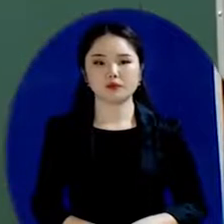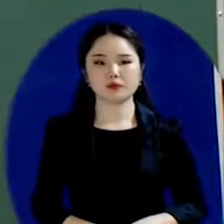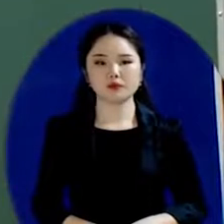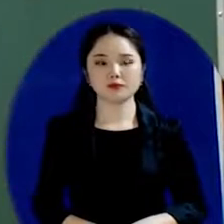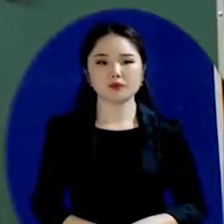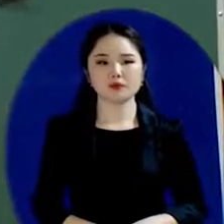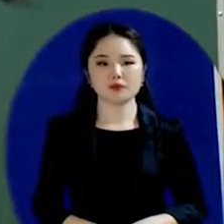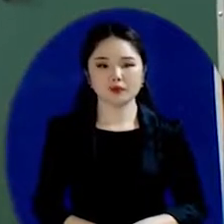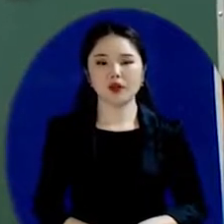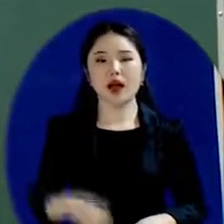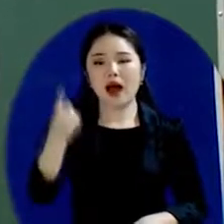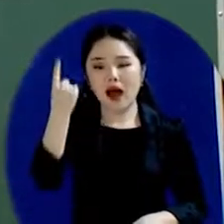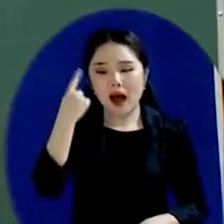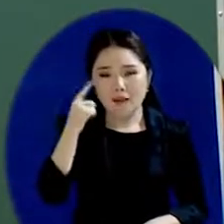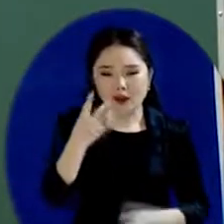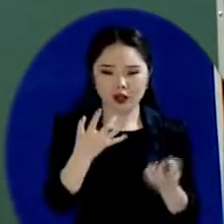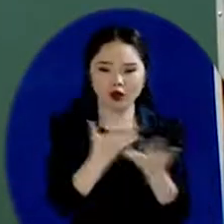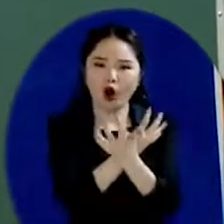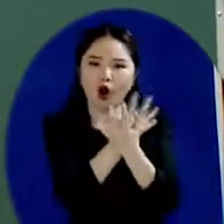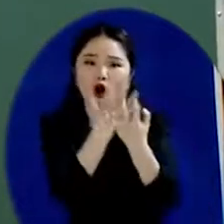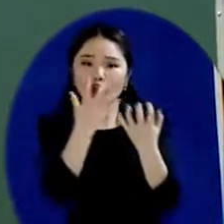За хамгийн олон